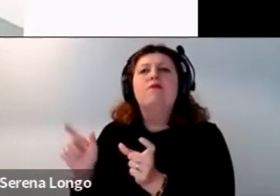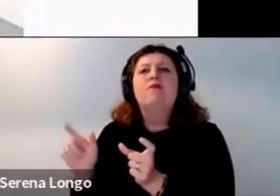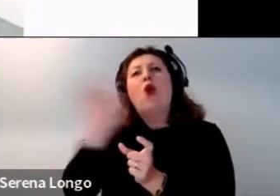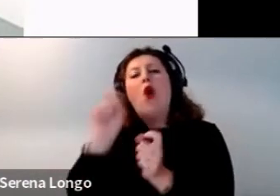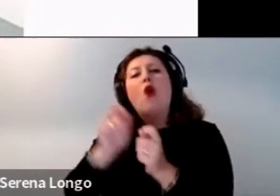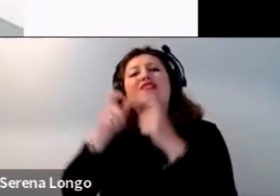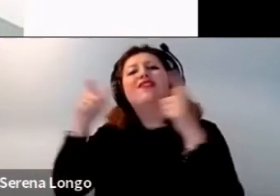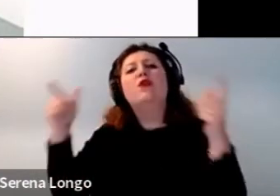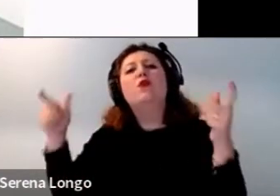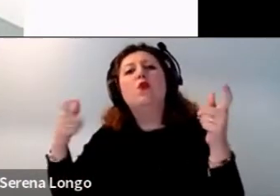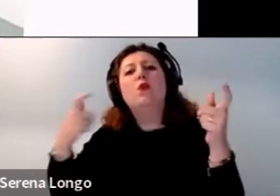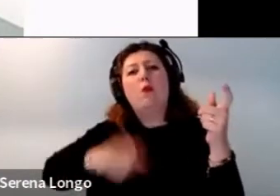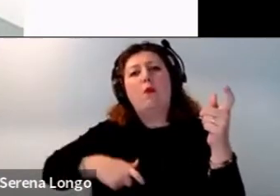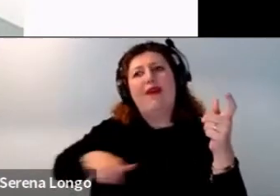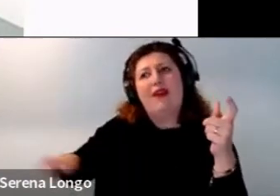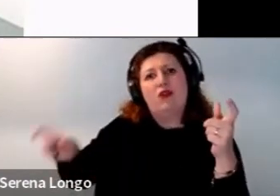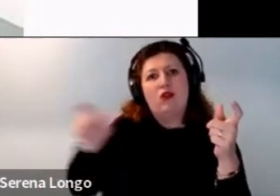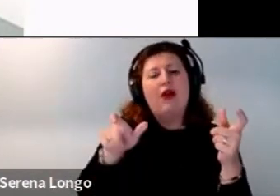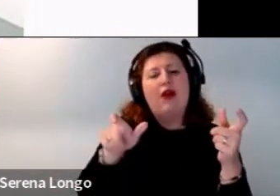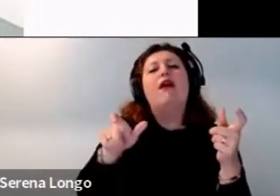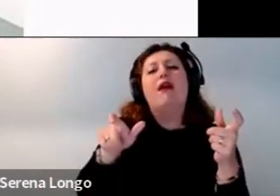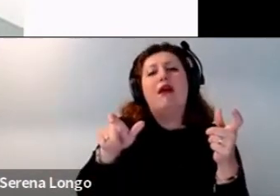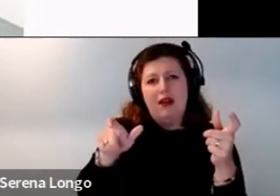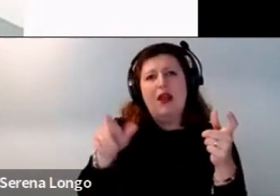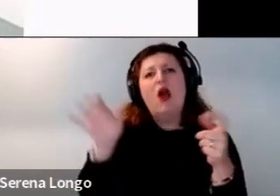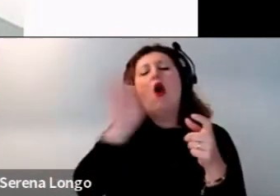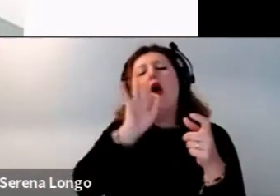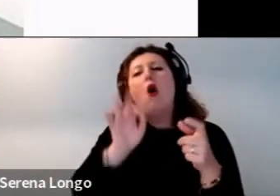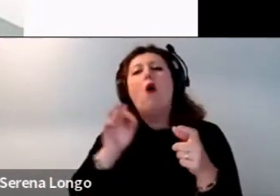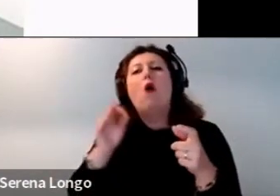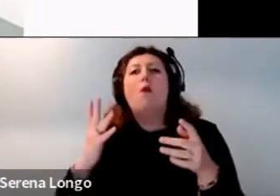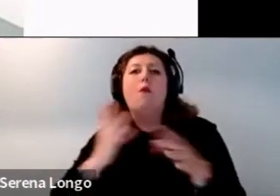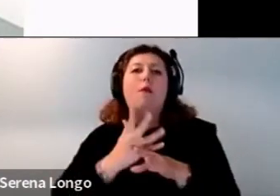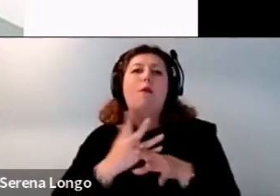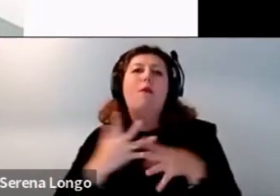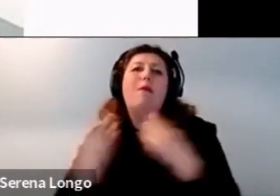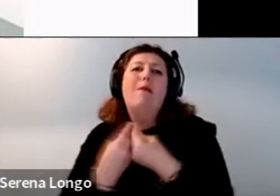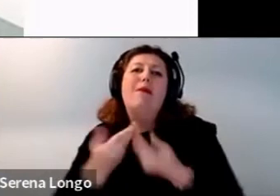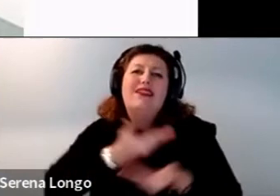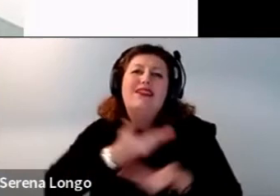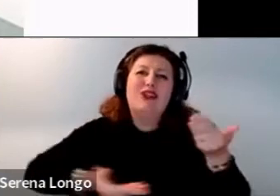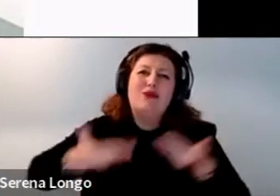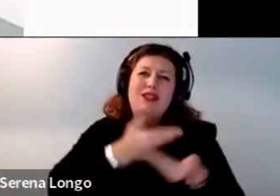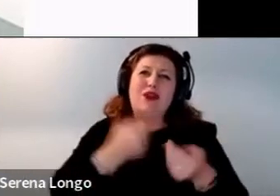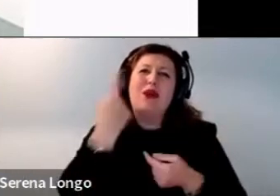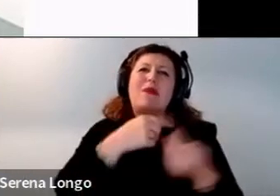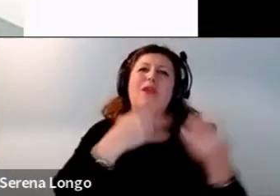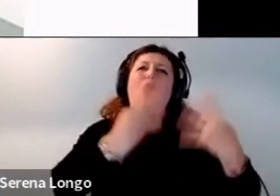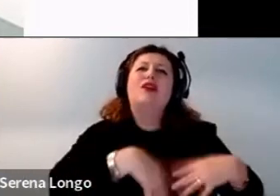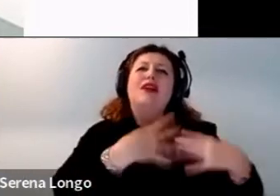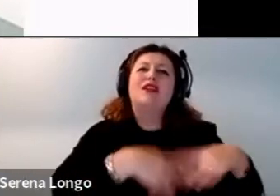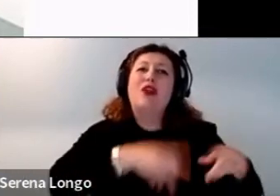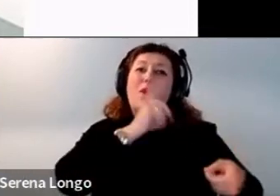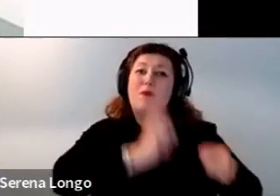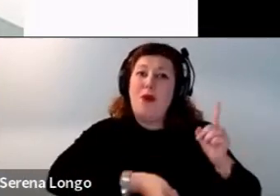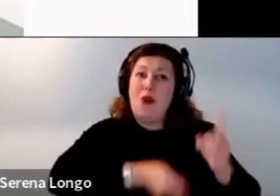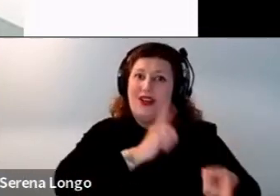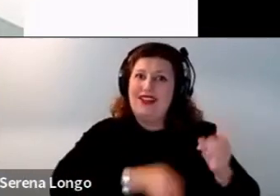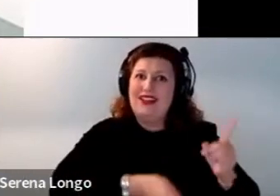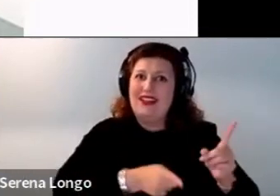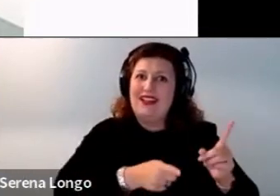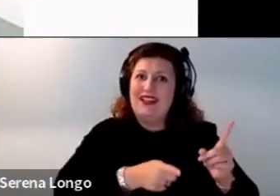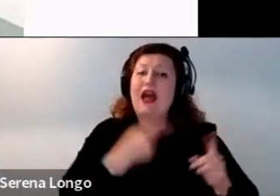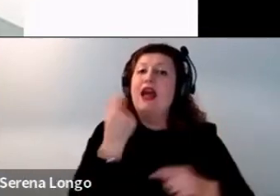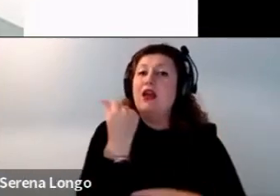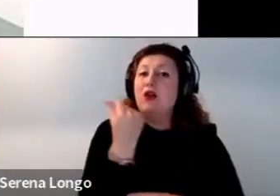sviluppo della persona umana e l'effettiva partecipazione di tutti i lavoratori all'organizzazione politica, economica e sociale